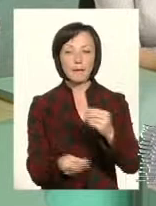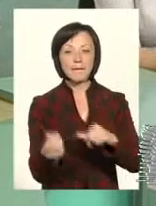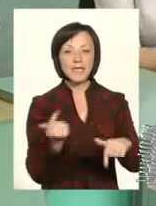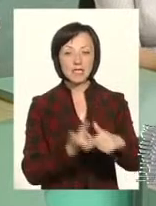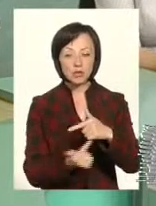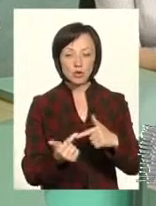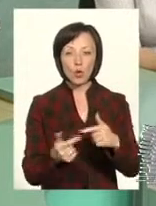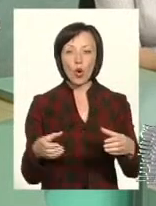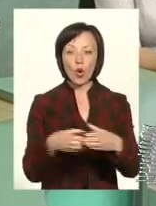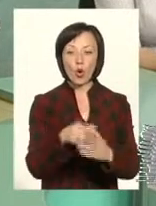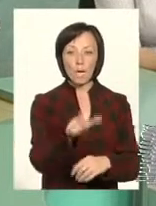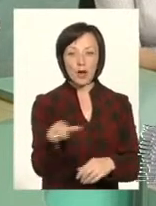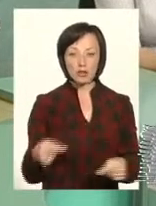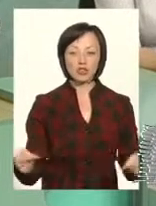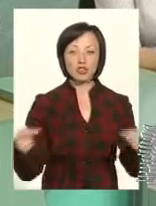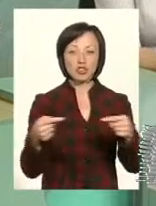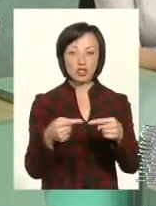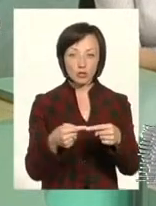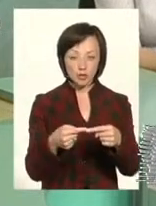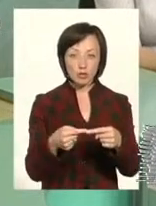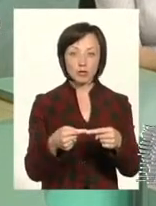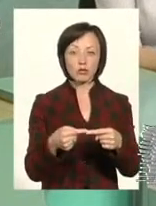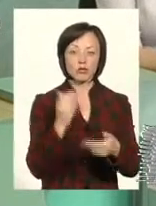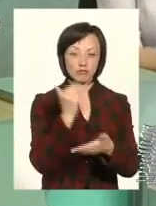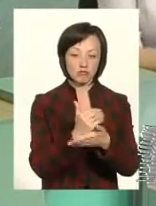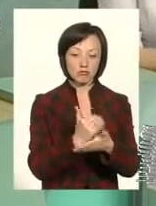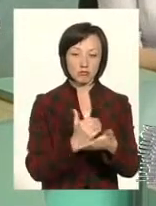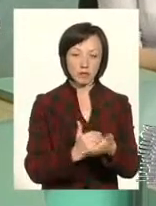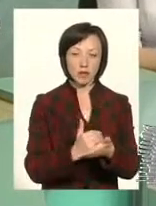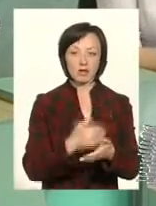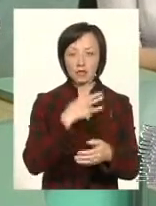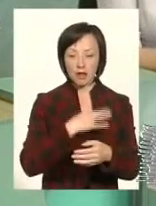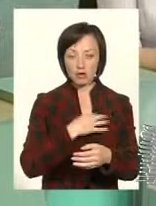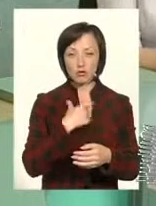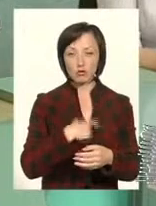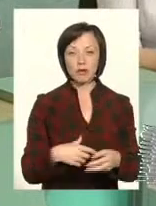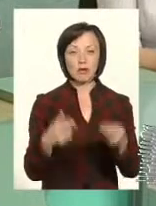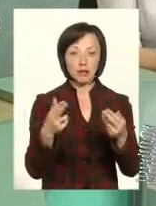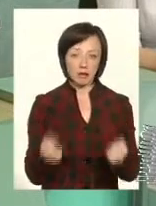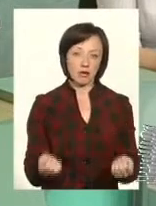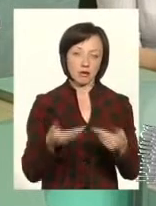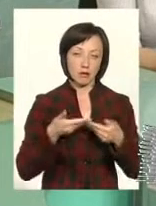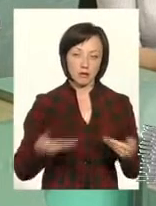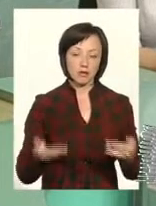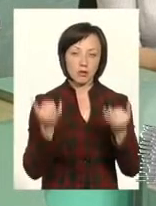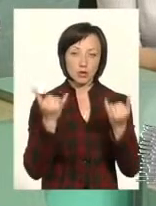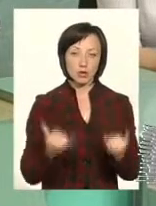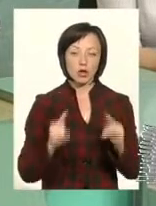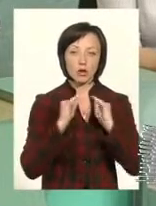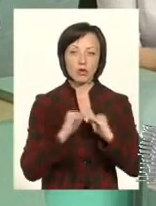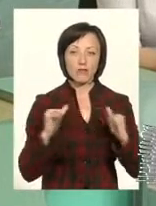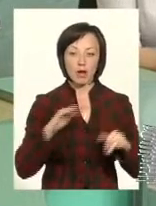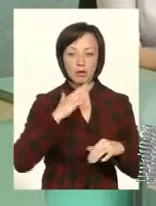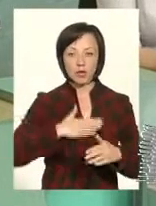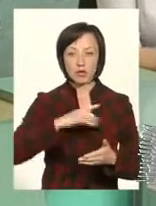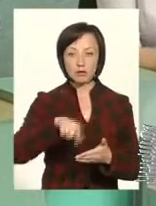бізнесу, громадськість чітко відпрацюємо і чітко скажемо самі собі, да, ми сьогодні розвиваємо